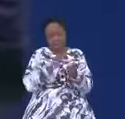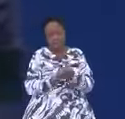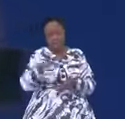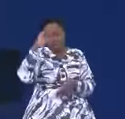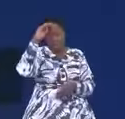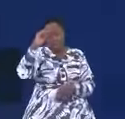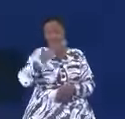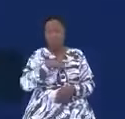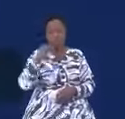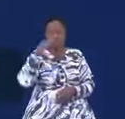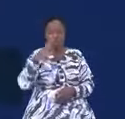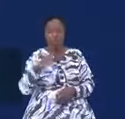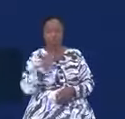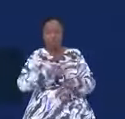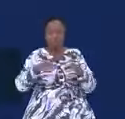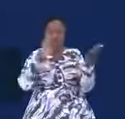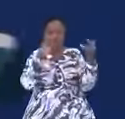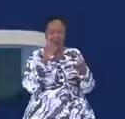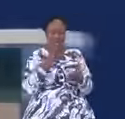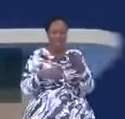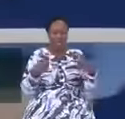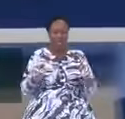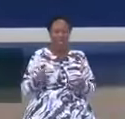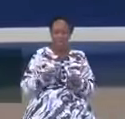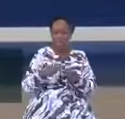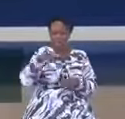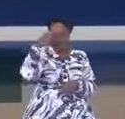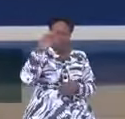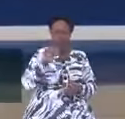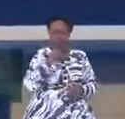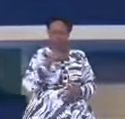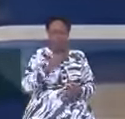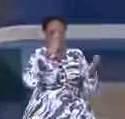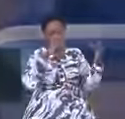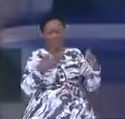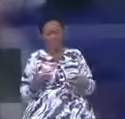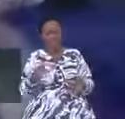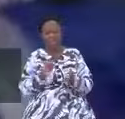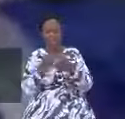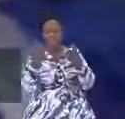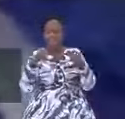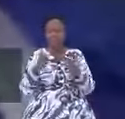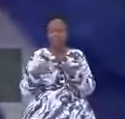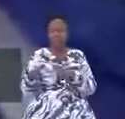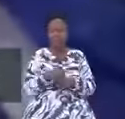cause des choses que tu n'attendait pas et poulain qui